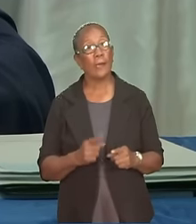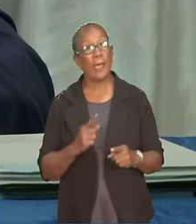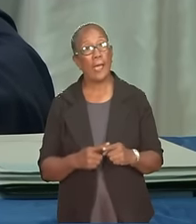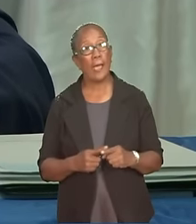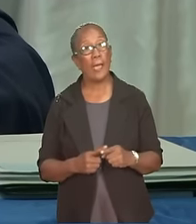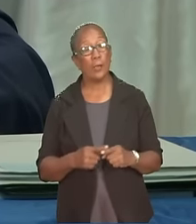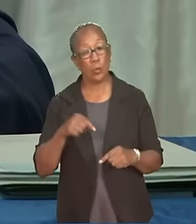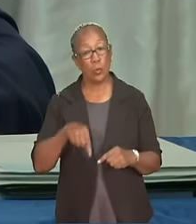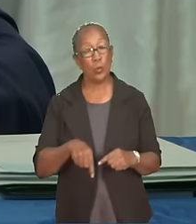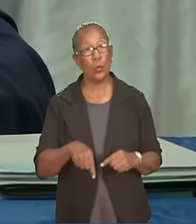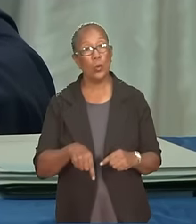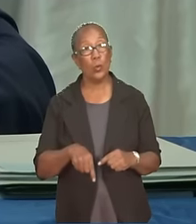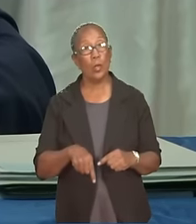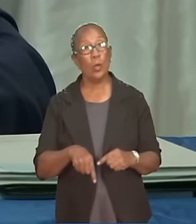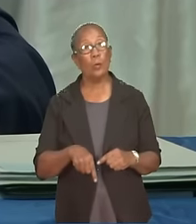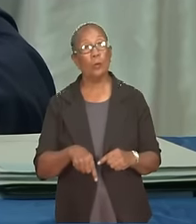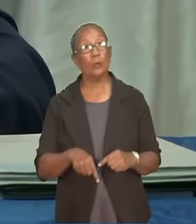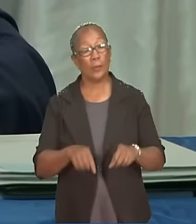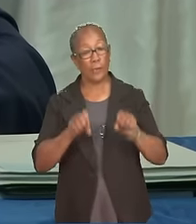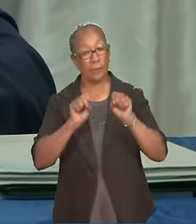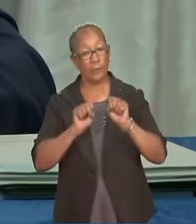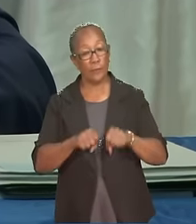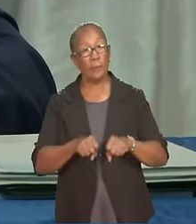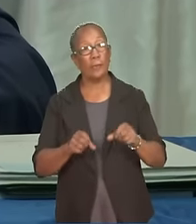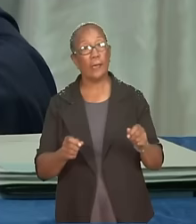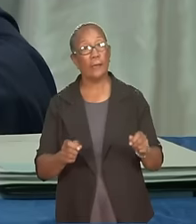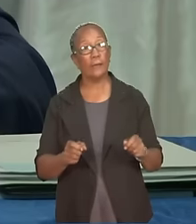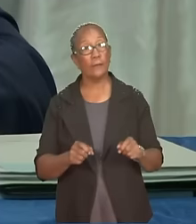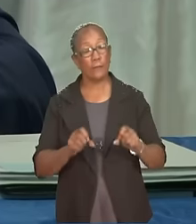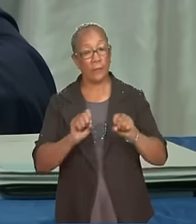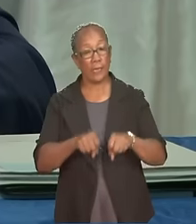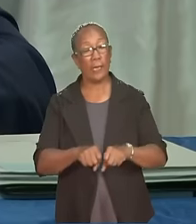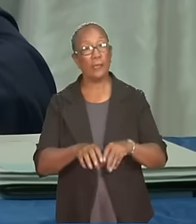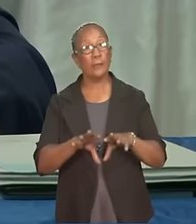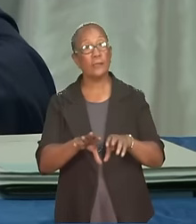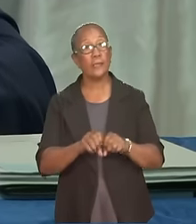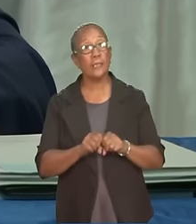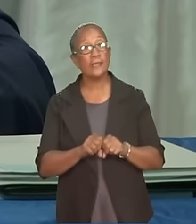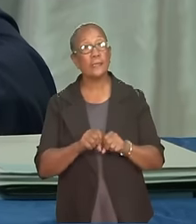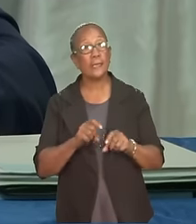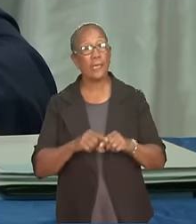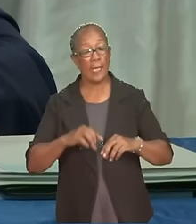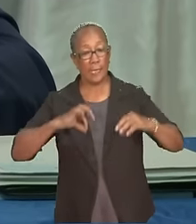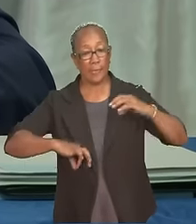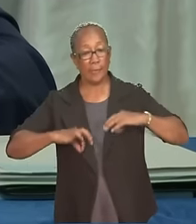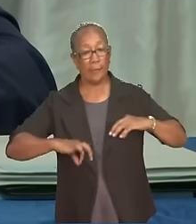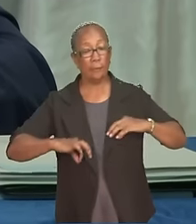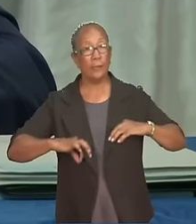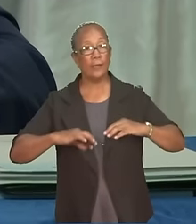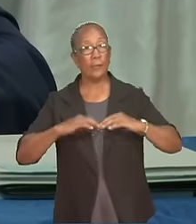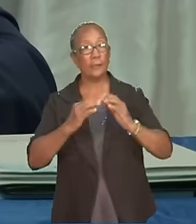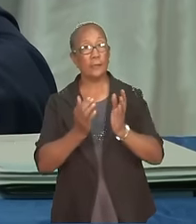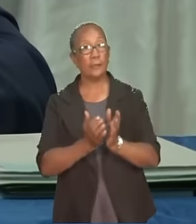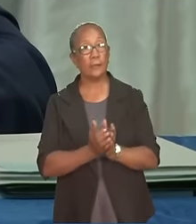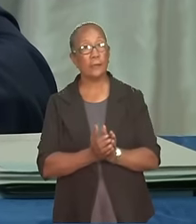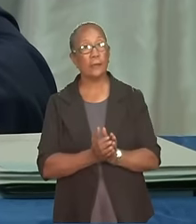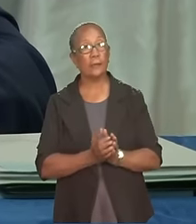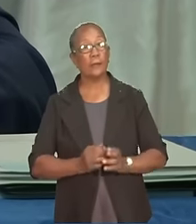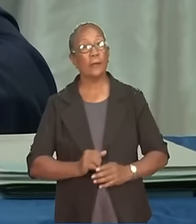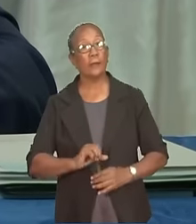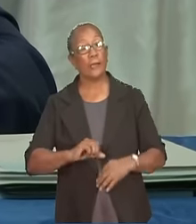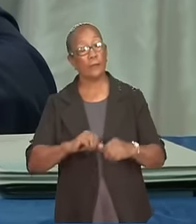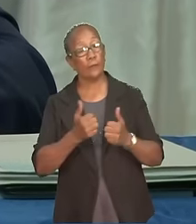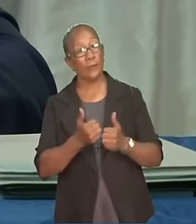En nu moeten we naar de finale beslissing. Dus ik denk dat het interministerieel team werkt aan het finaal